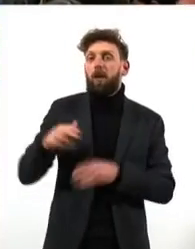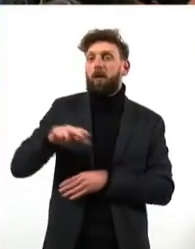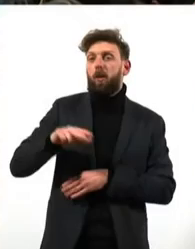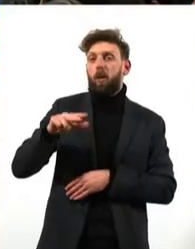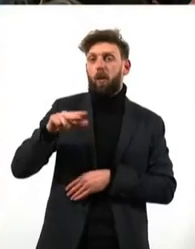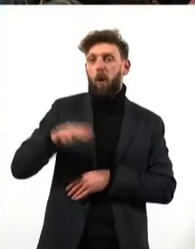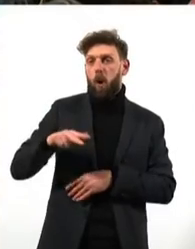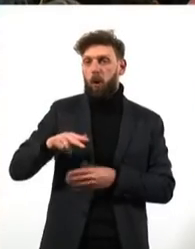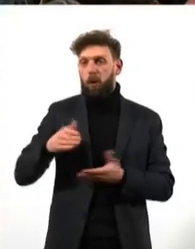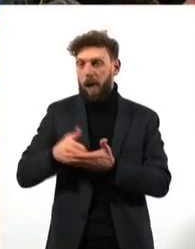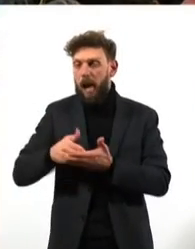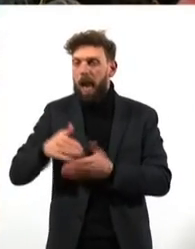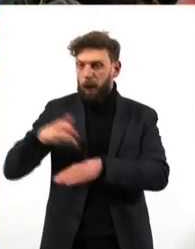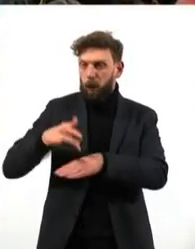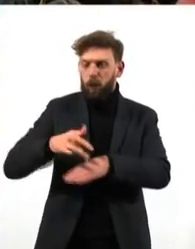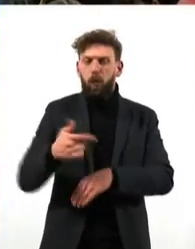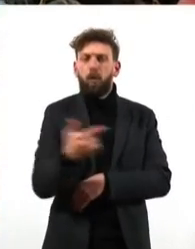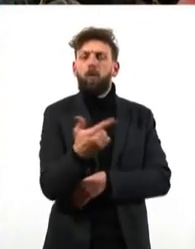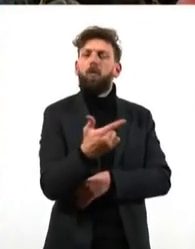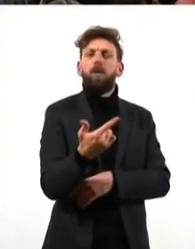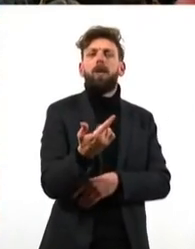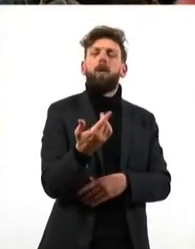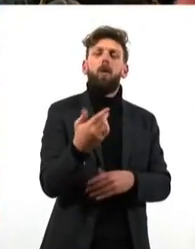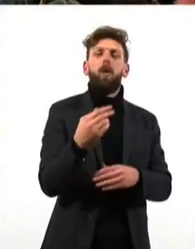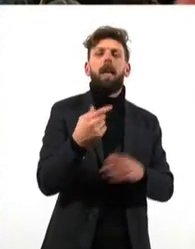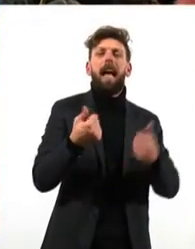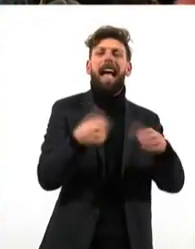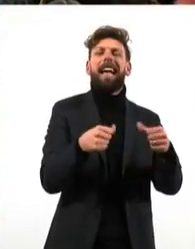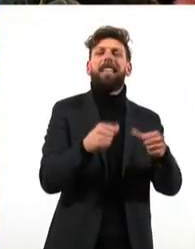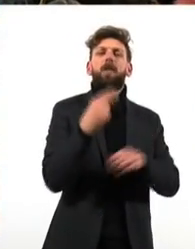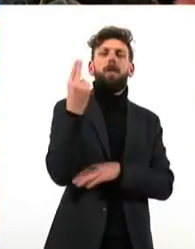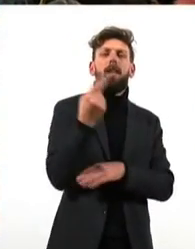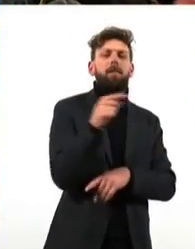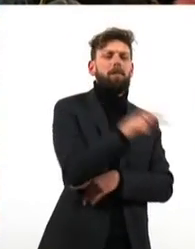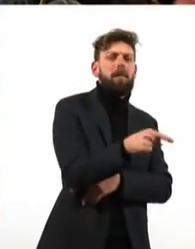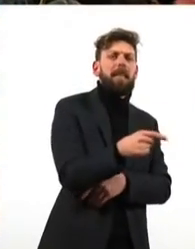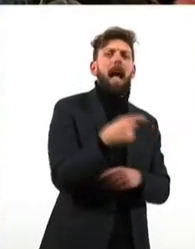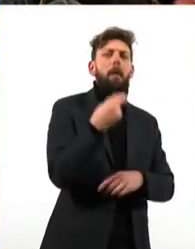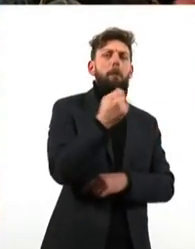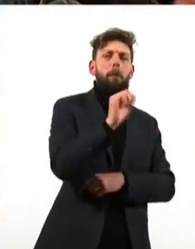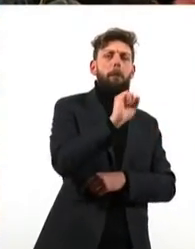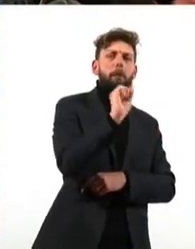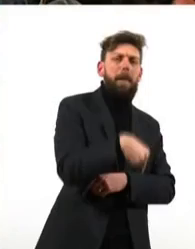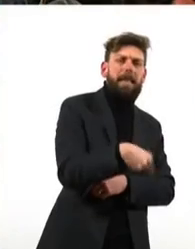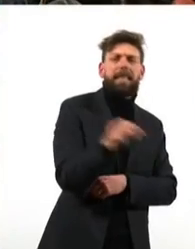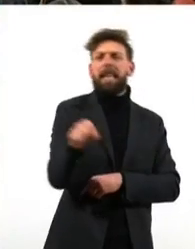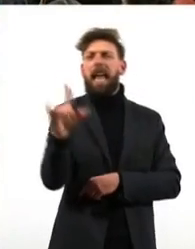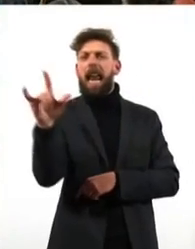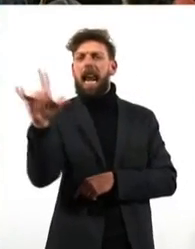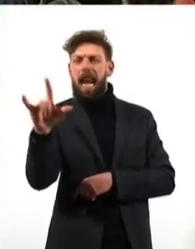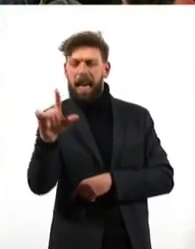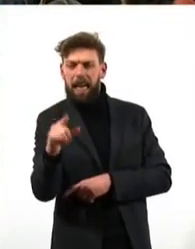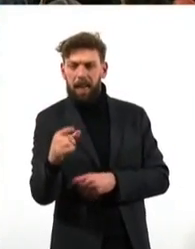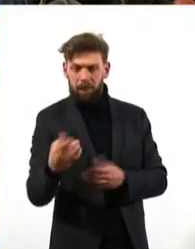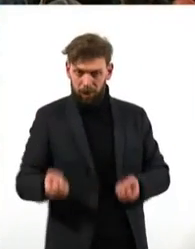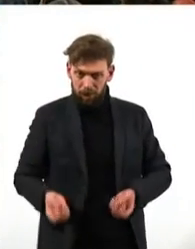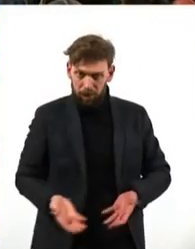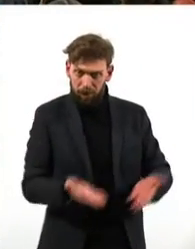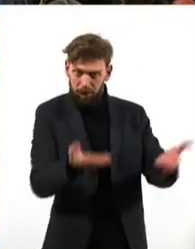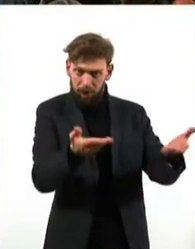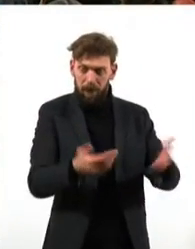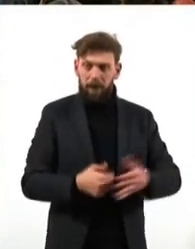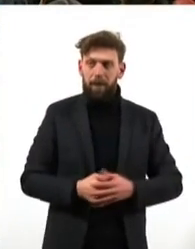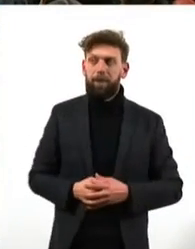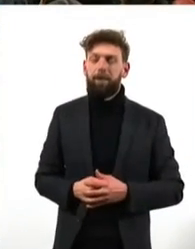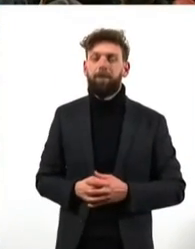résidence universitaire respectivement à Metz et Lille. Je vous laisse vous répartir la parole et nous dire ce que vous voulez. Ça marche,